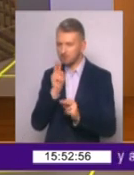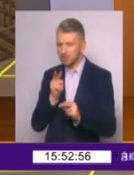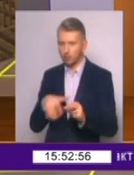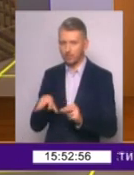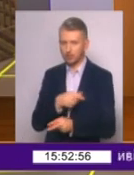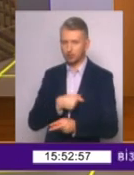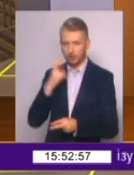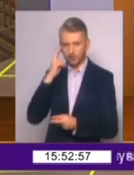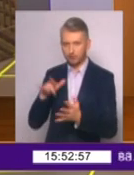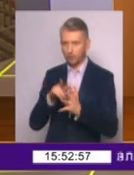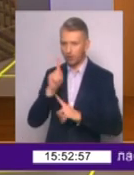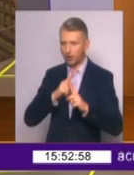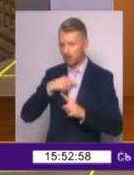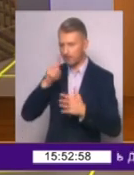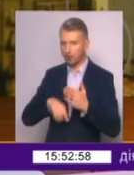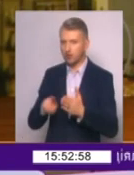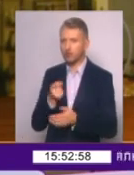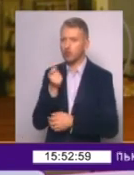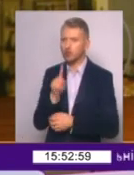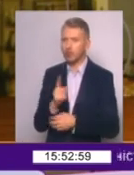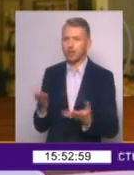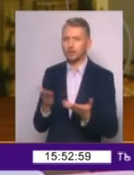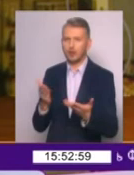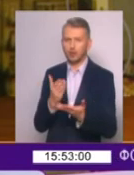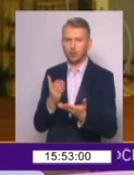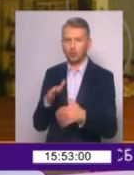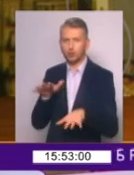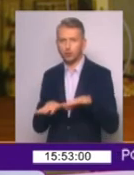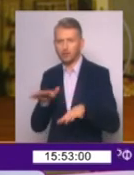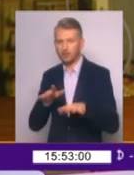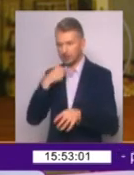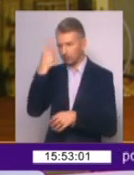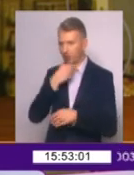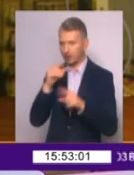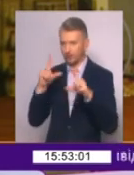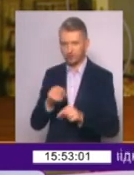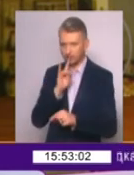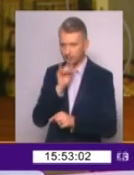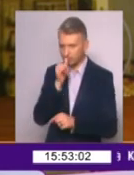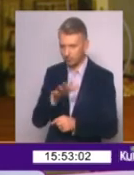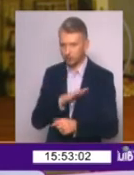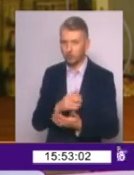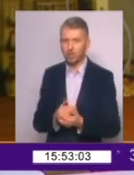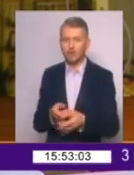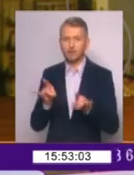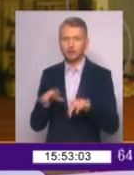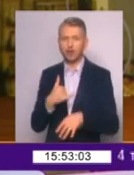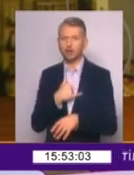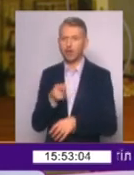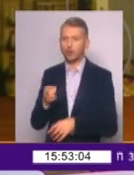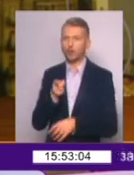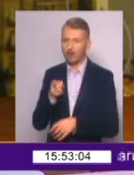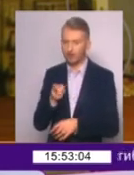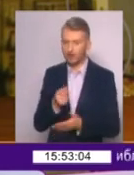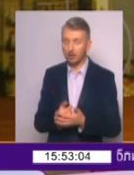Київської міської ради переконана, що жодна з якихось сумнівних індивідуальних знижок не пройде. Пане Михайло, залишається у нас одна